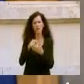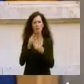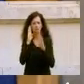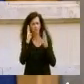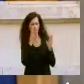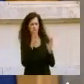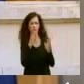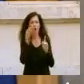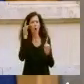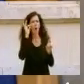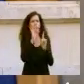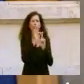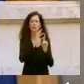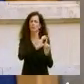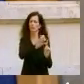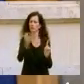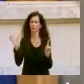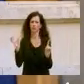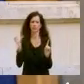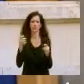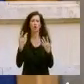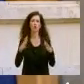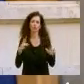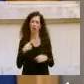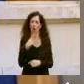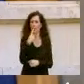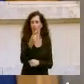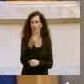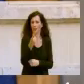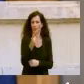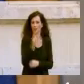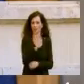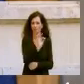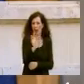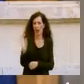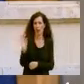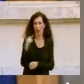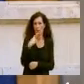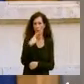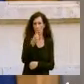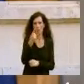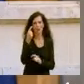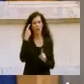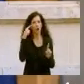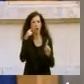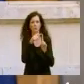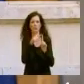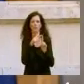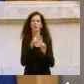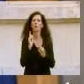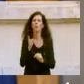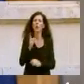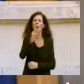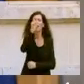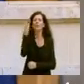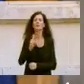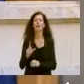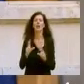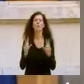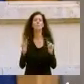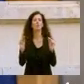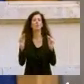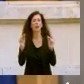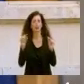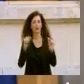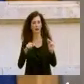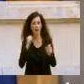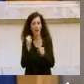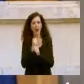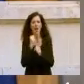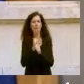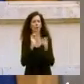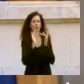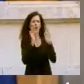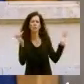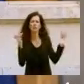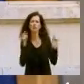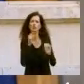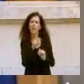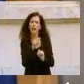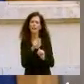obiettivi io ne ho anticipati già alcuni dovremmo modernizzare il paese lavorando per la digitalizzazione